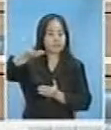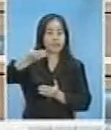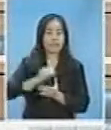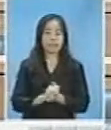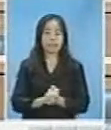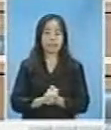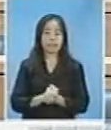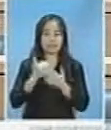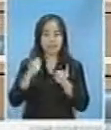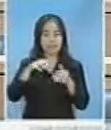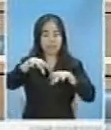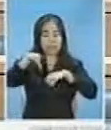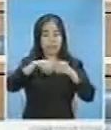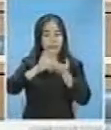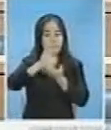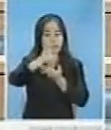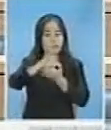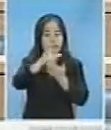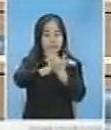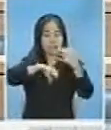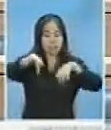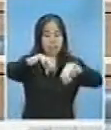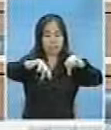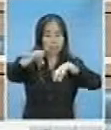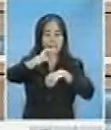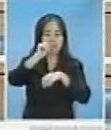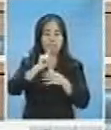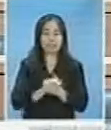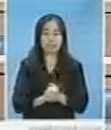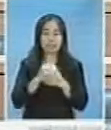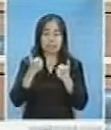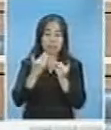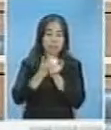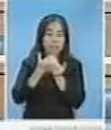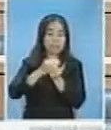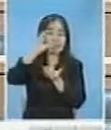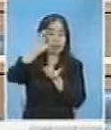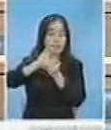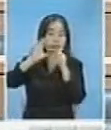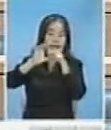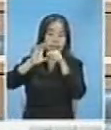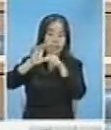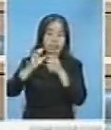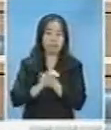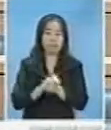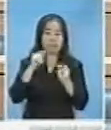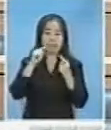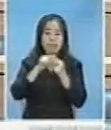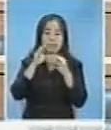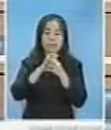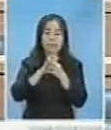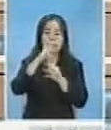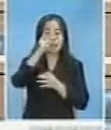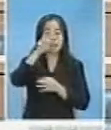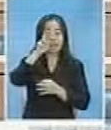รัฐบาลเอาไปบริหารประเทศนะครับจริงๆแล้วนะครับงบประมาณดังกล่าวที่ทางคณะรัฐมนตรีคณ